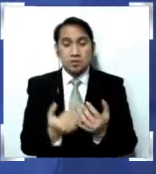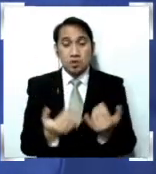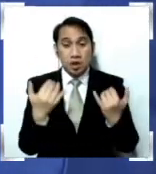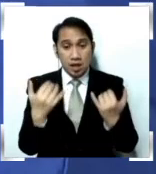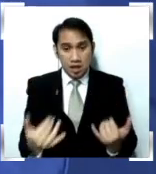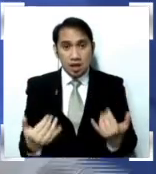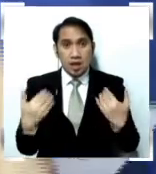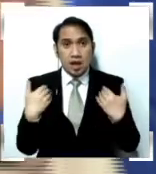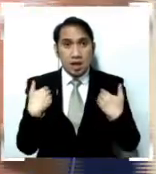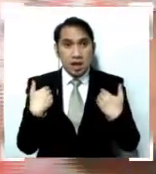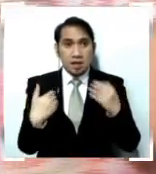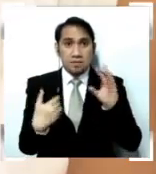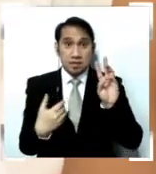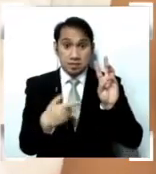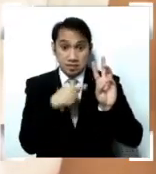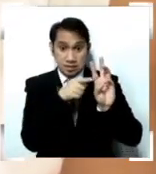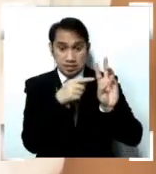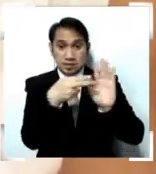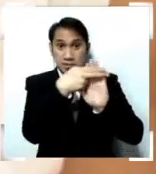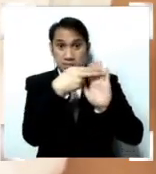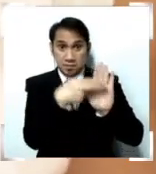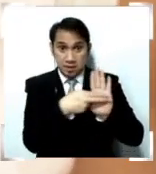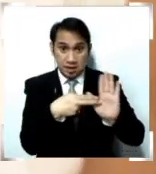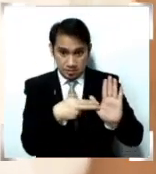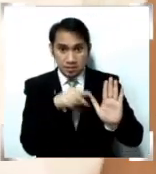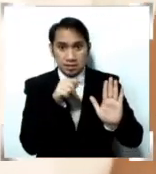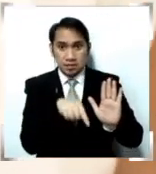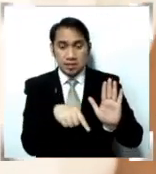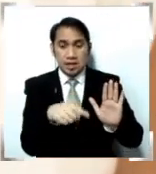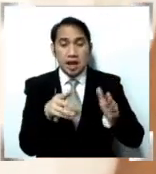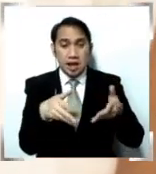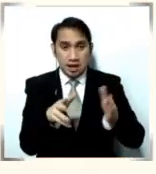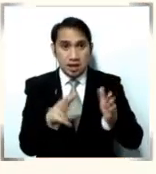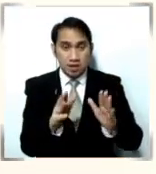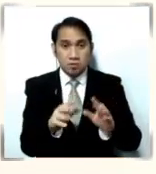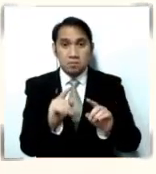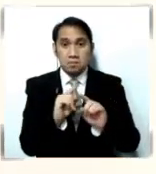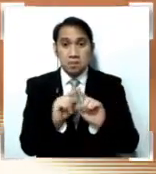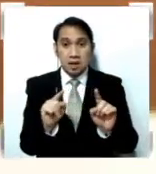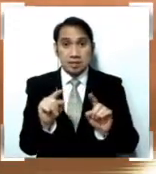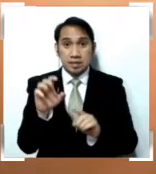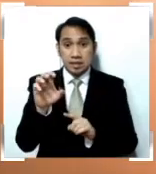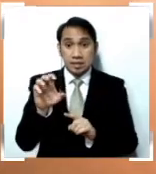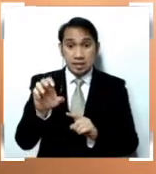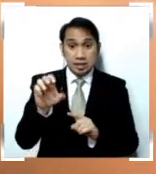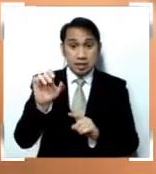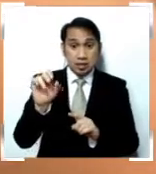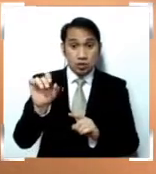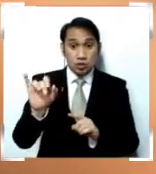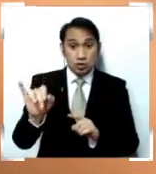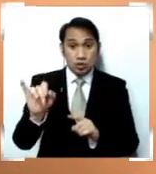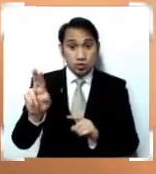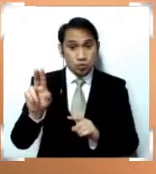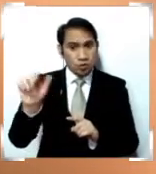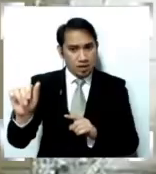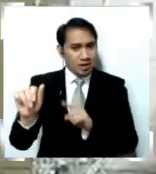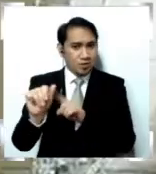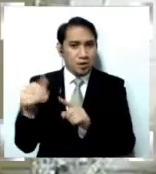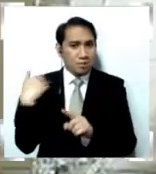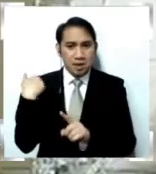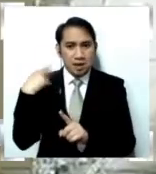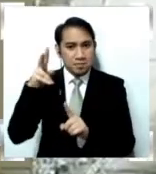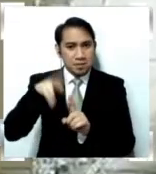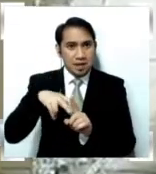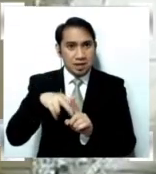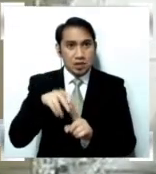use authorization o EUA sa Pilipinas. Hindi pa nag-a-apply para sa EUA ang Sinopharm ayon sa Food and Drug Administration.